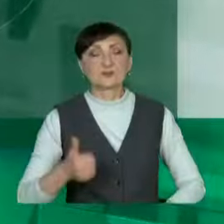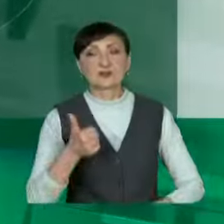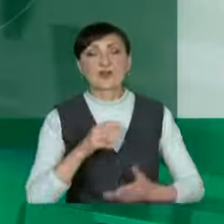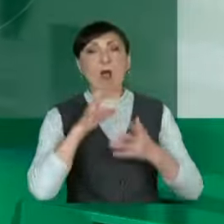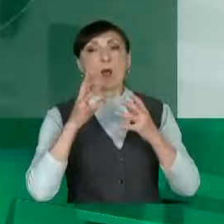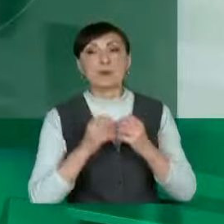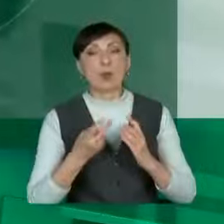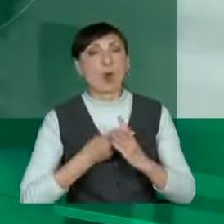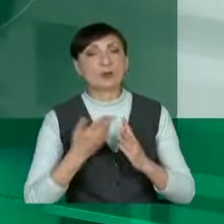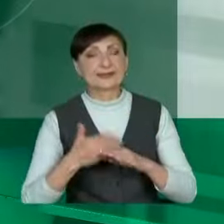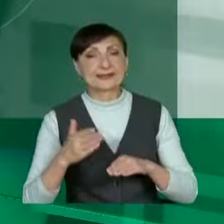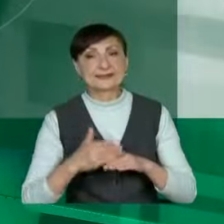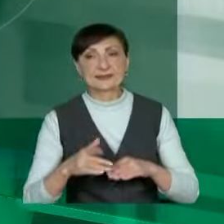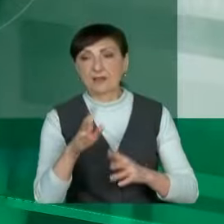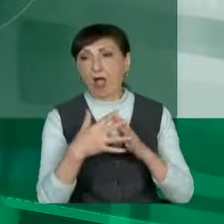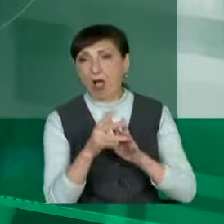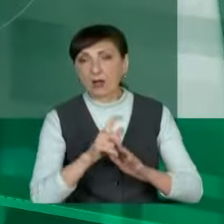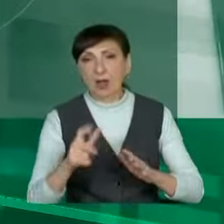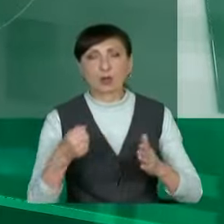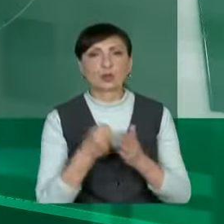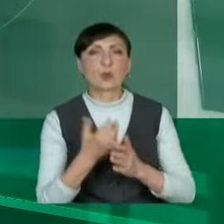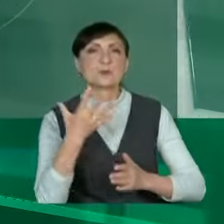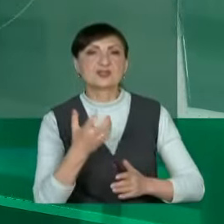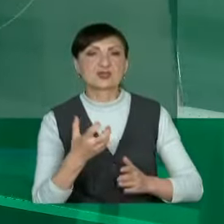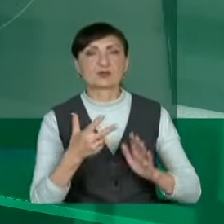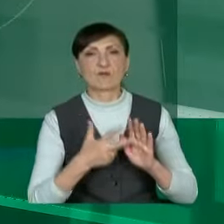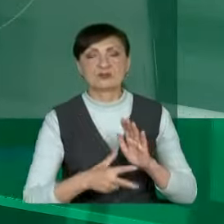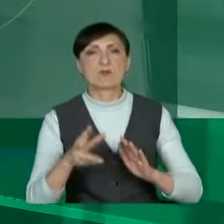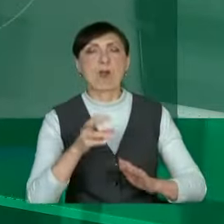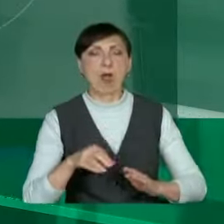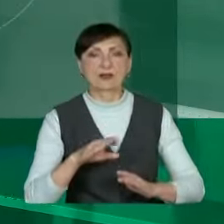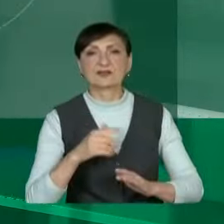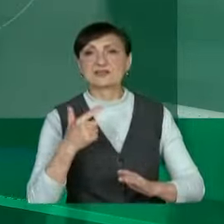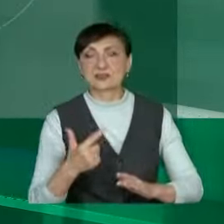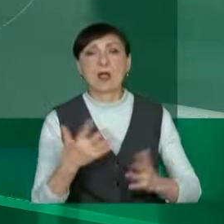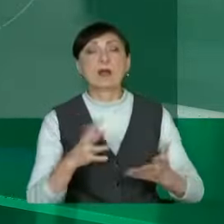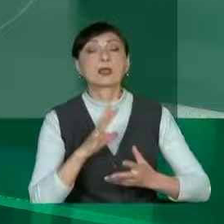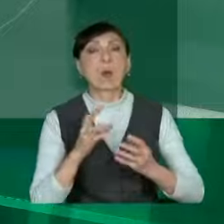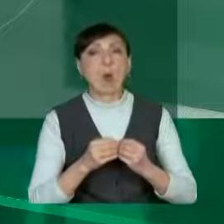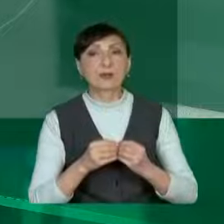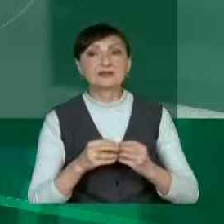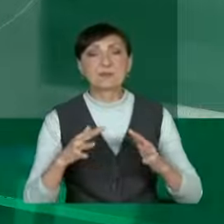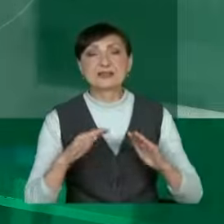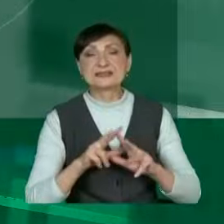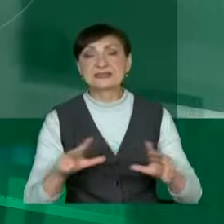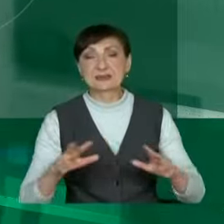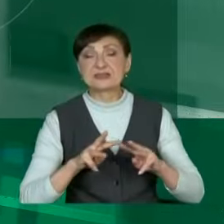Объем льготного кредитования для аграриев доведен до 580 миллиардов тенге. Каким образом в Минсельхозе намерены увеличивать